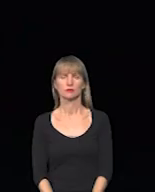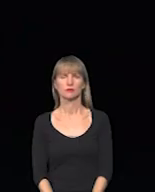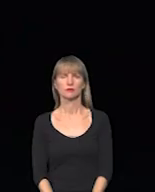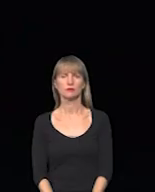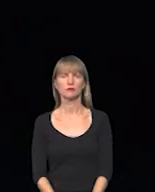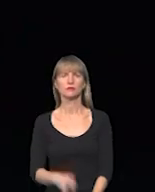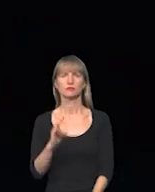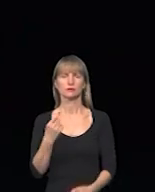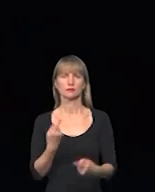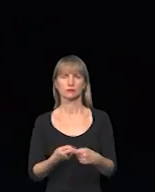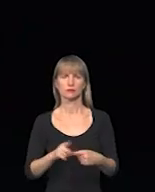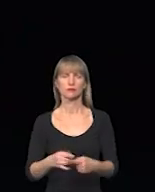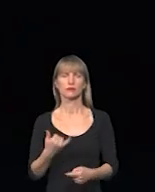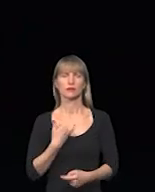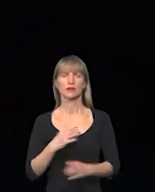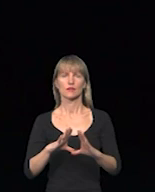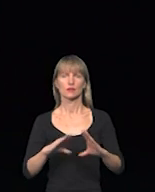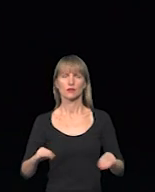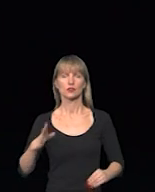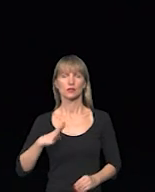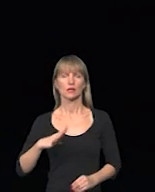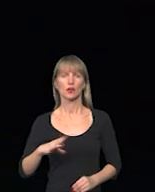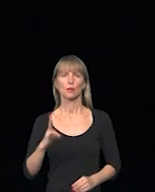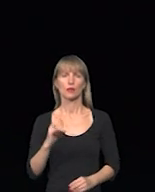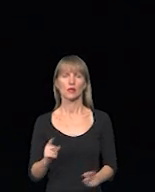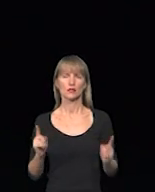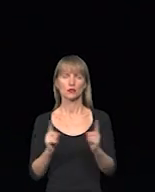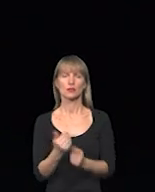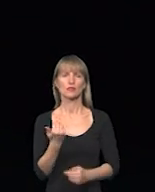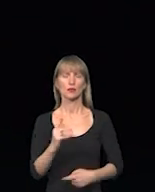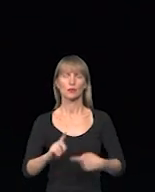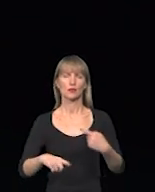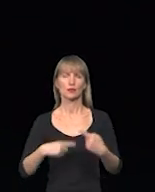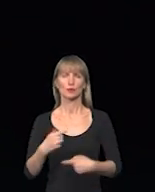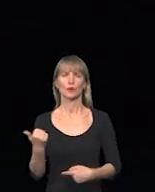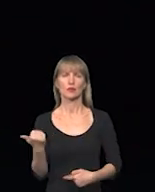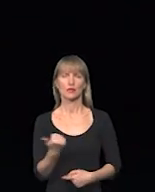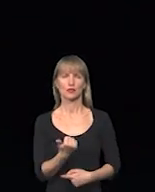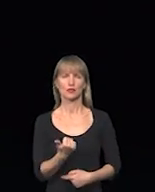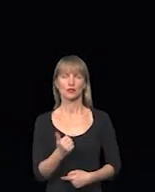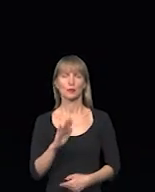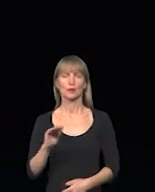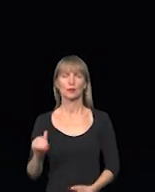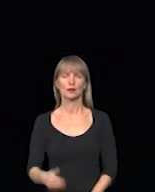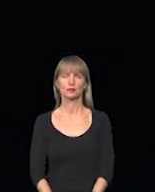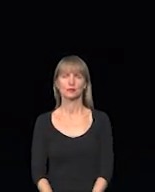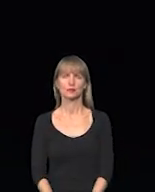Ну а на цьому у нас все. Чекаємо на зустрічі з вами наступного тижня. Па-па!